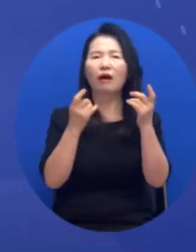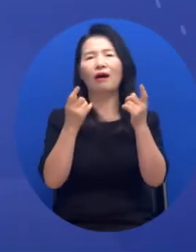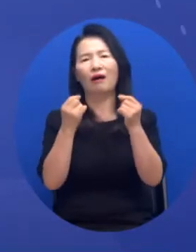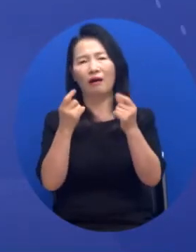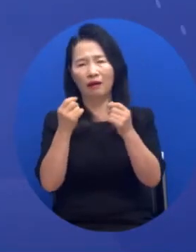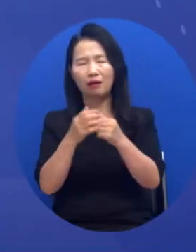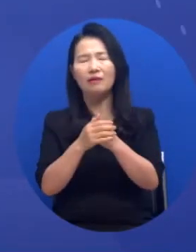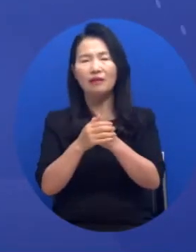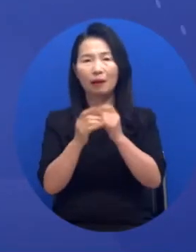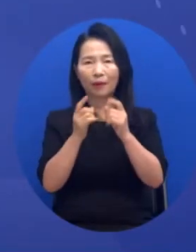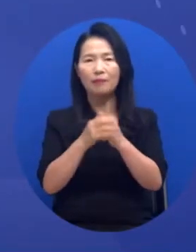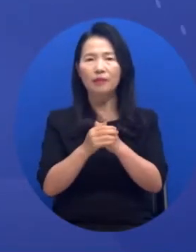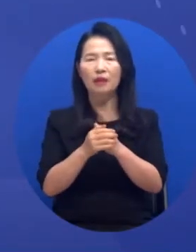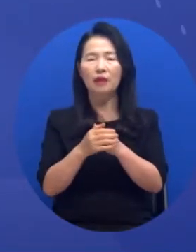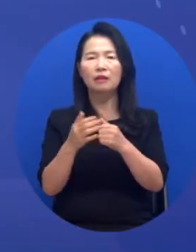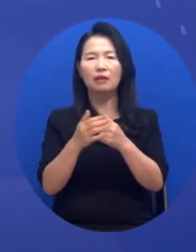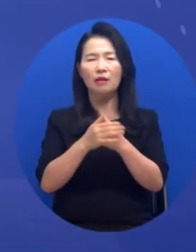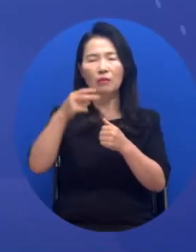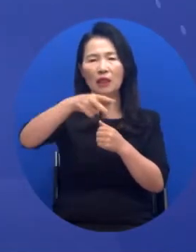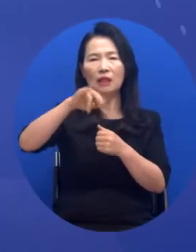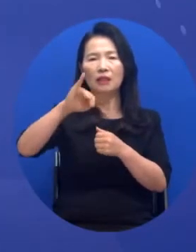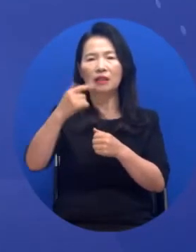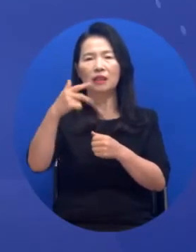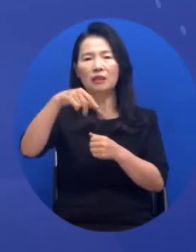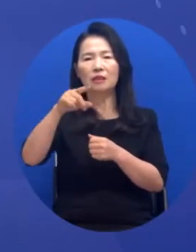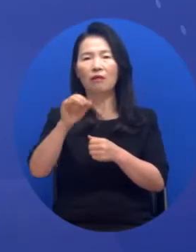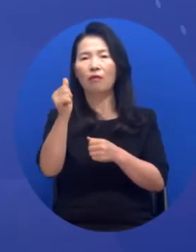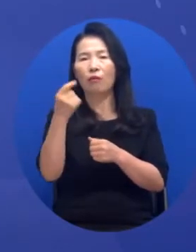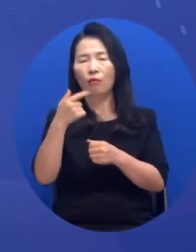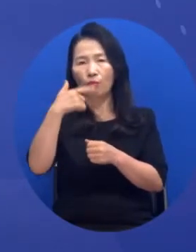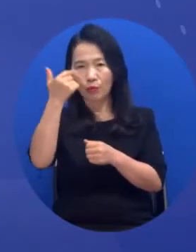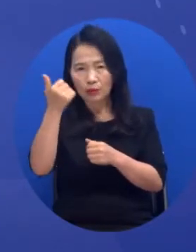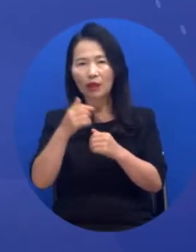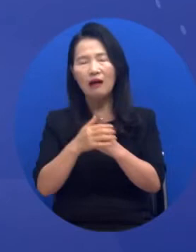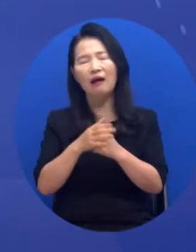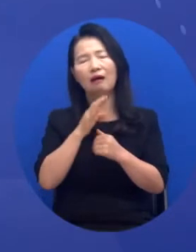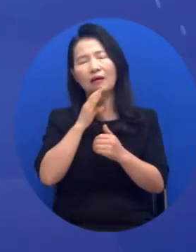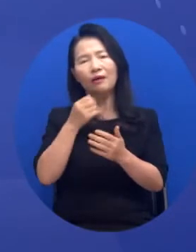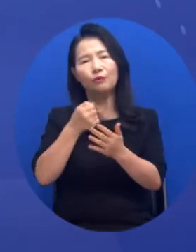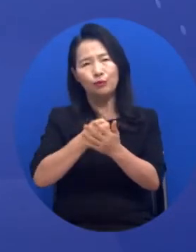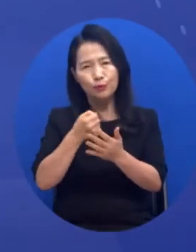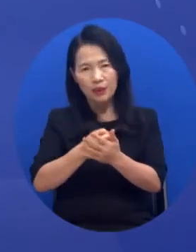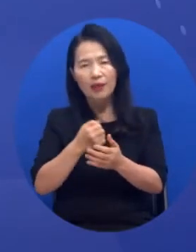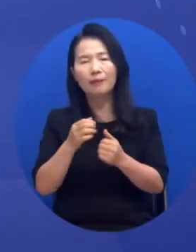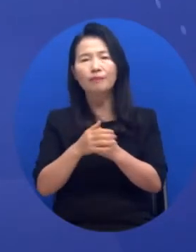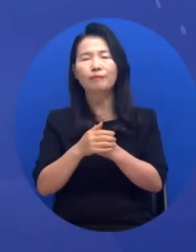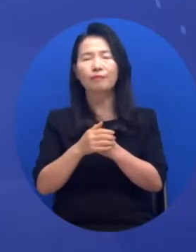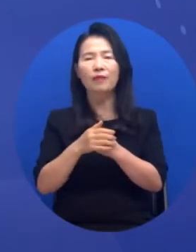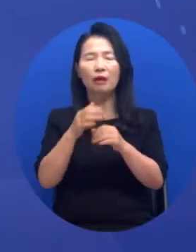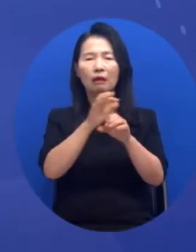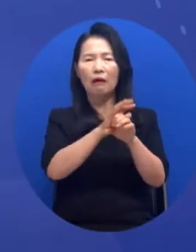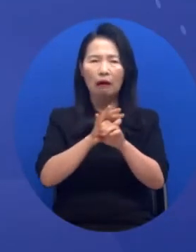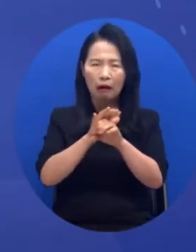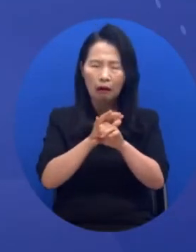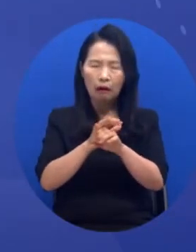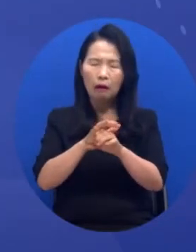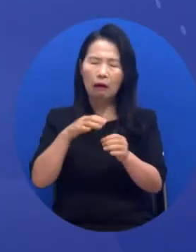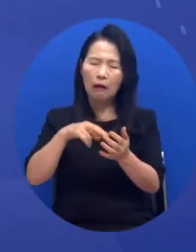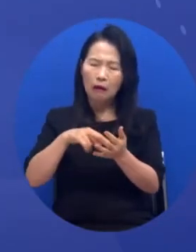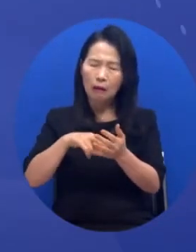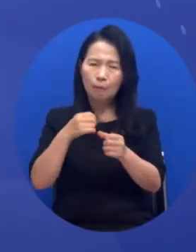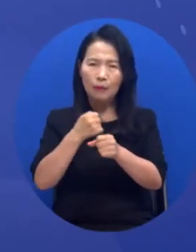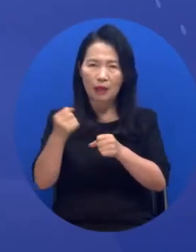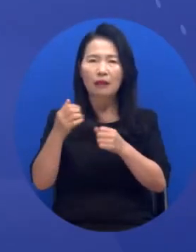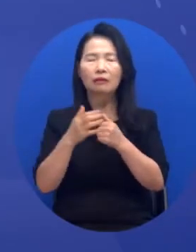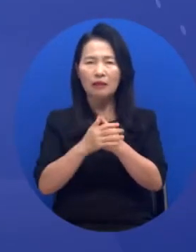예장 통합 총회장 신정은 목사는 소통이 원활하지 못했던 점은 유감이지만 재난 상황에서 고심 끝에 최선을 다해서 준비한